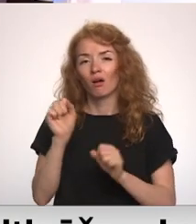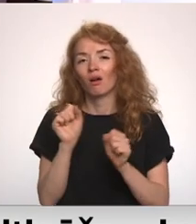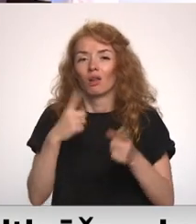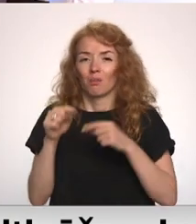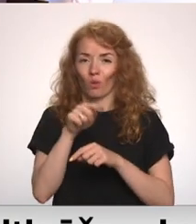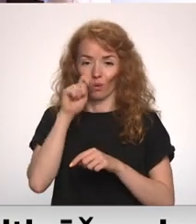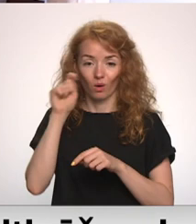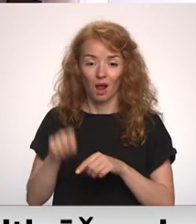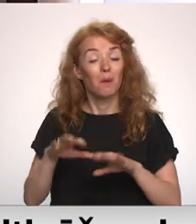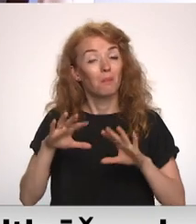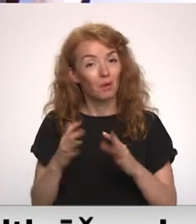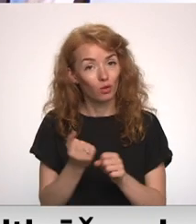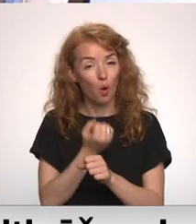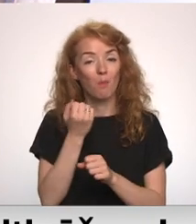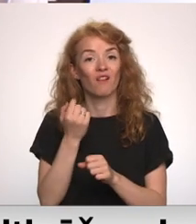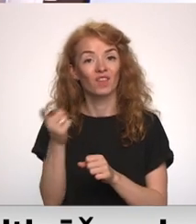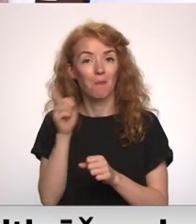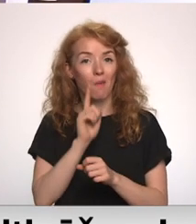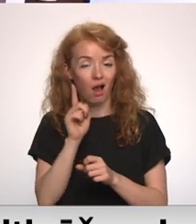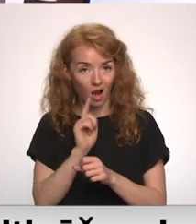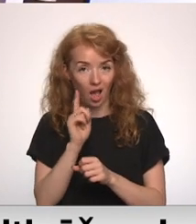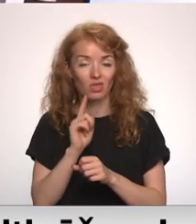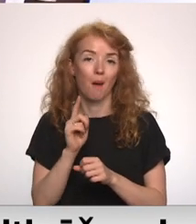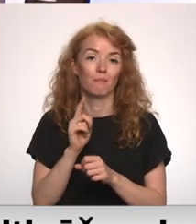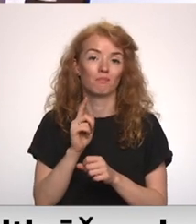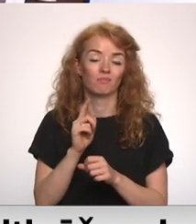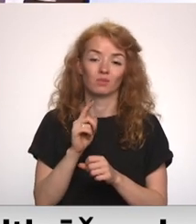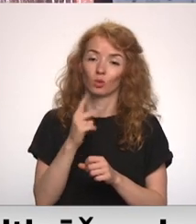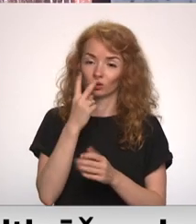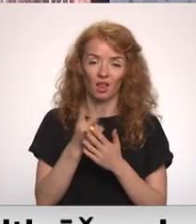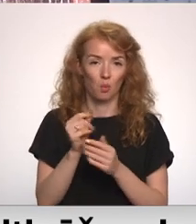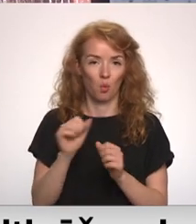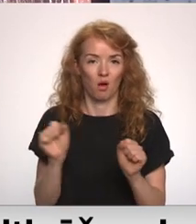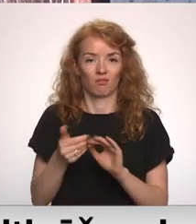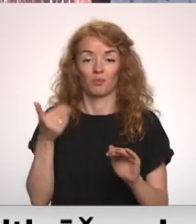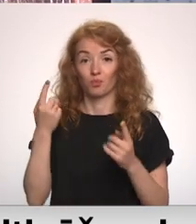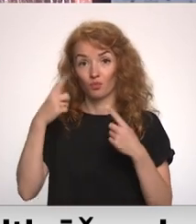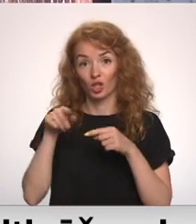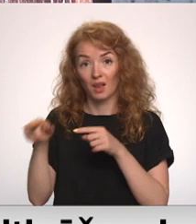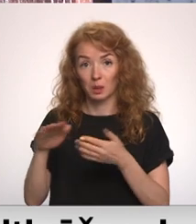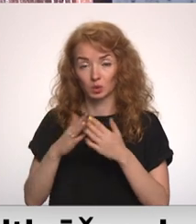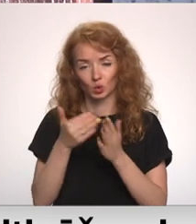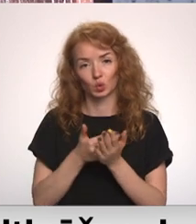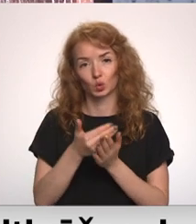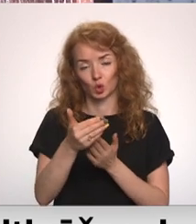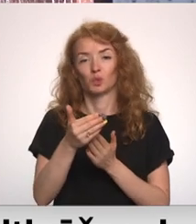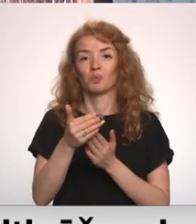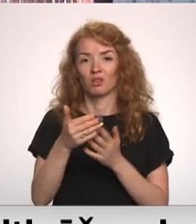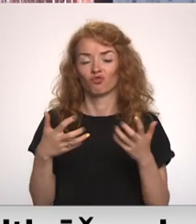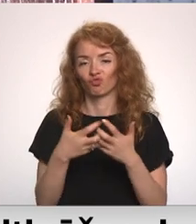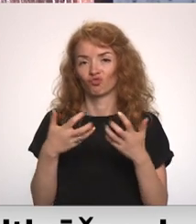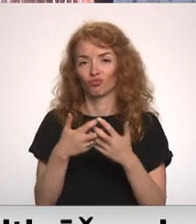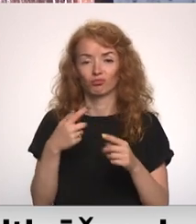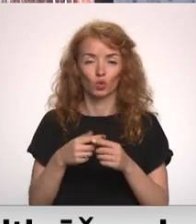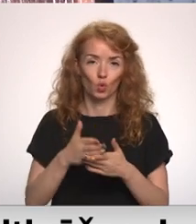Ukrainā, tomēr viņiem pieejamā informācija liecina, ka tas esot pāragri, jo dzimtajās pilsētās turpina skanēt gaisa trauksmes